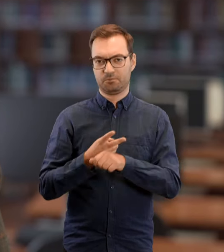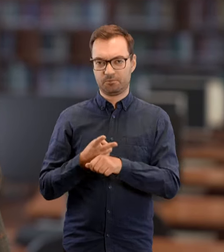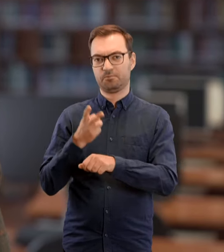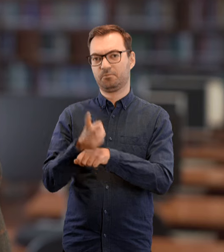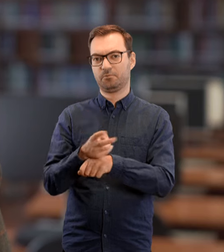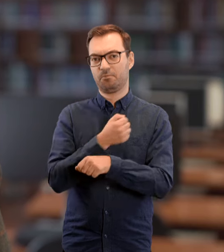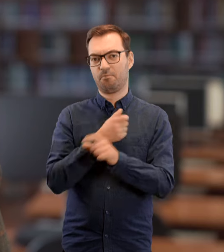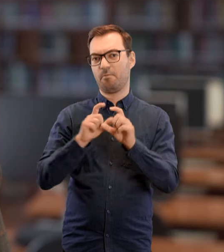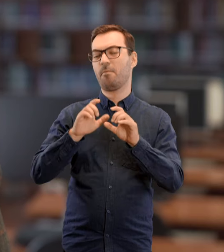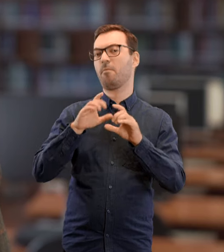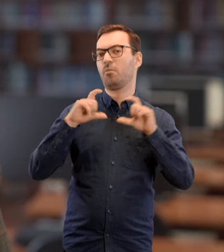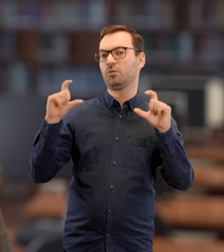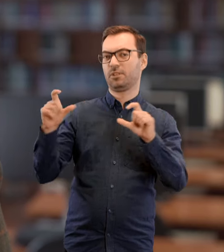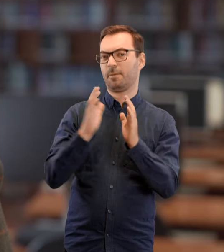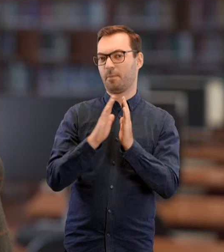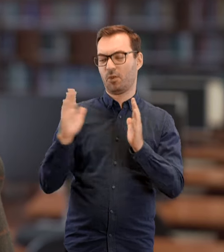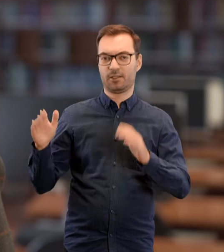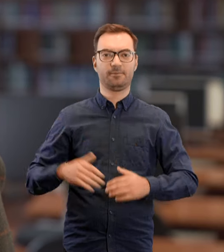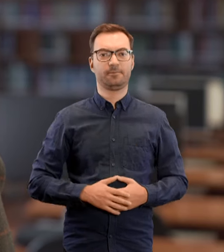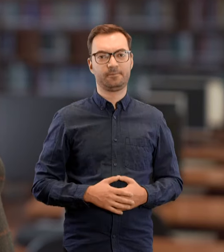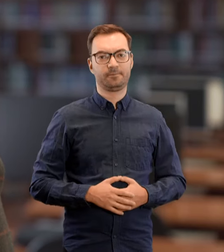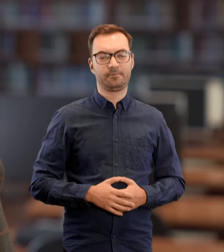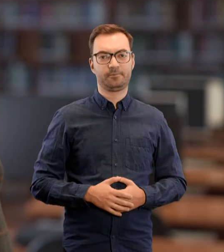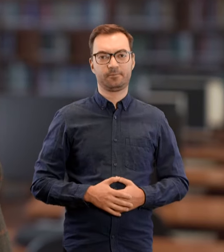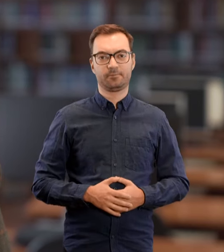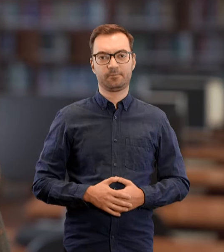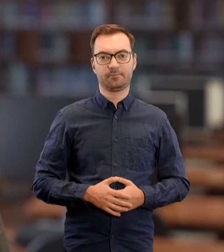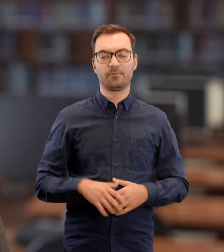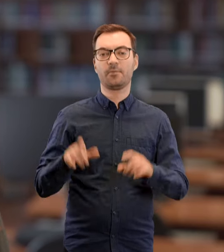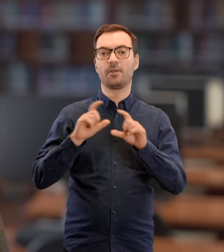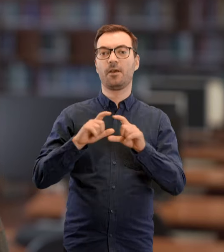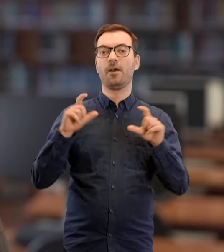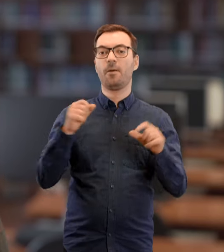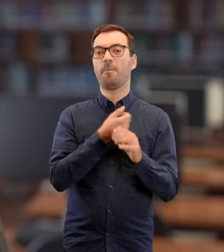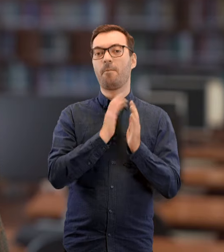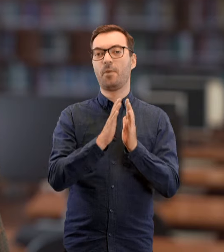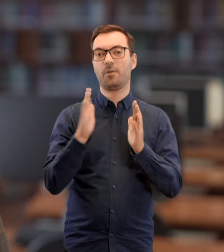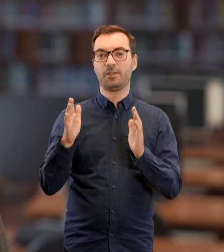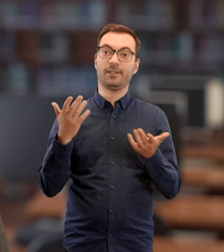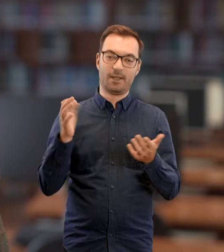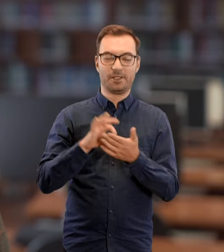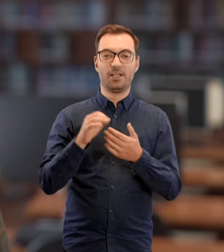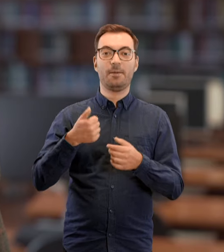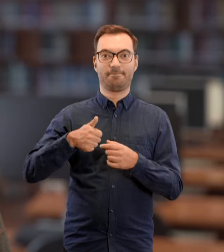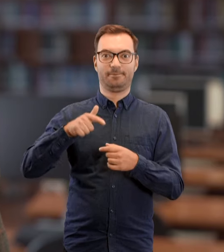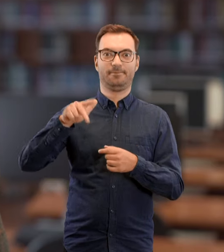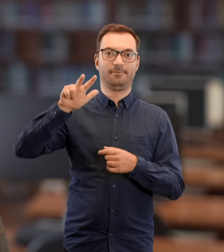dostać się do naszego budynku, do biblioteki, która ulokowana jest co prawda na 3 piętrach,